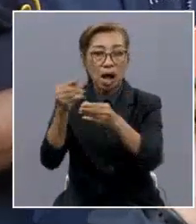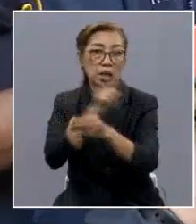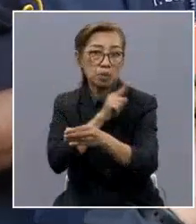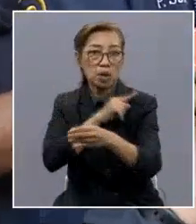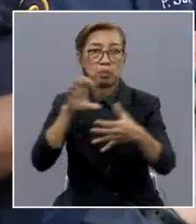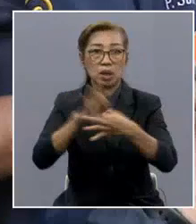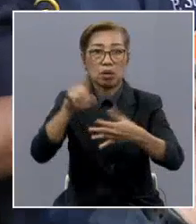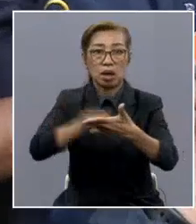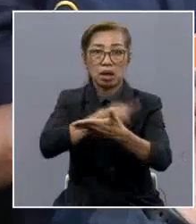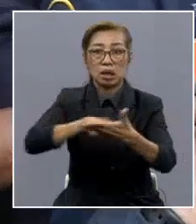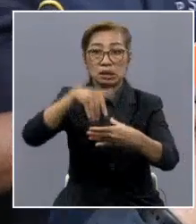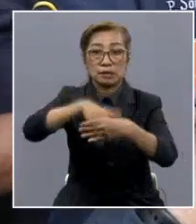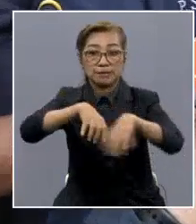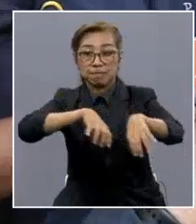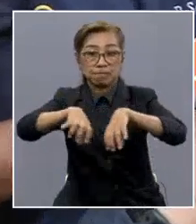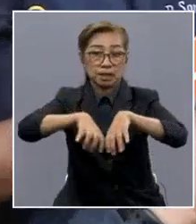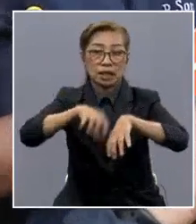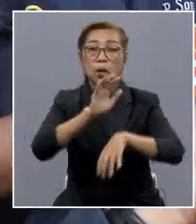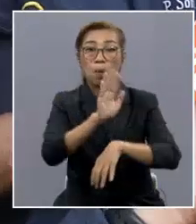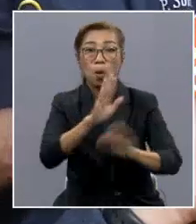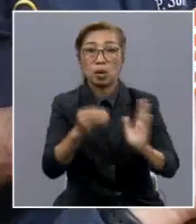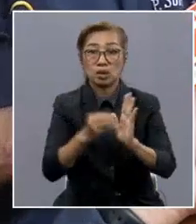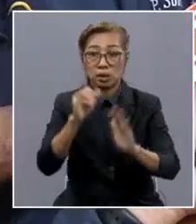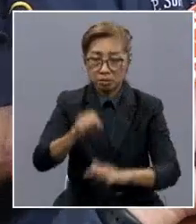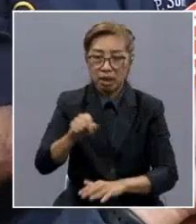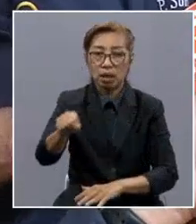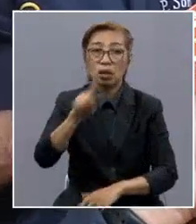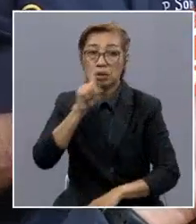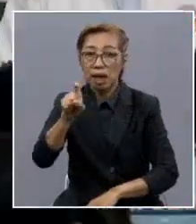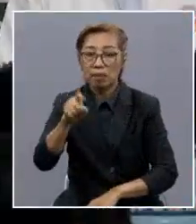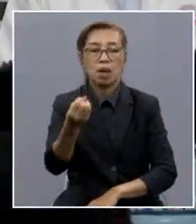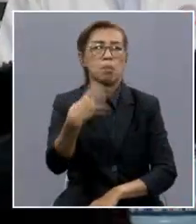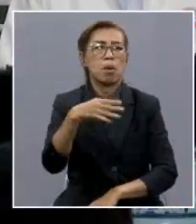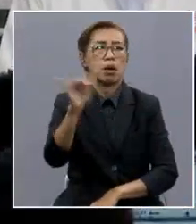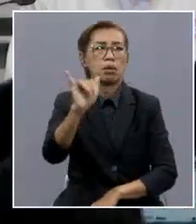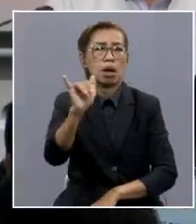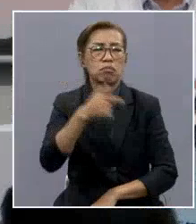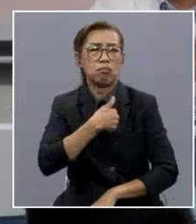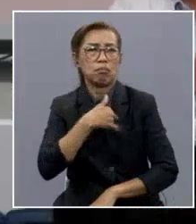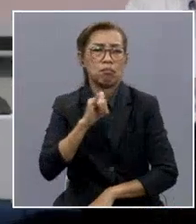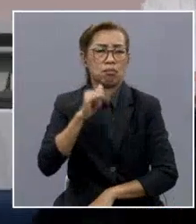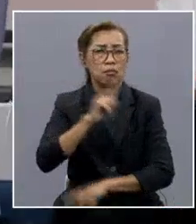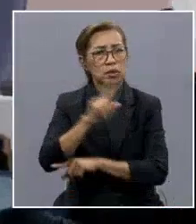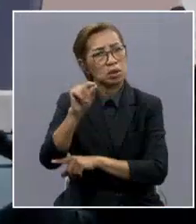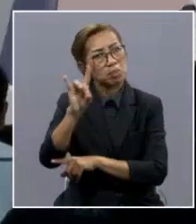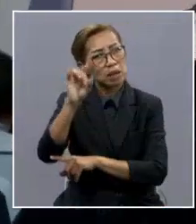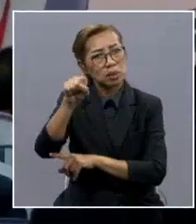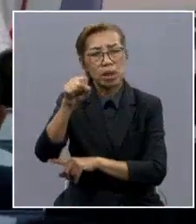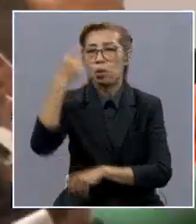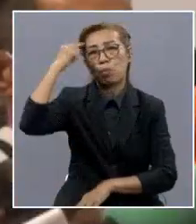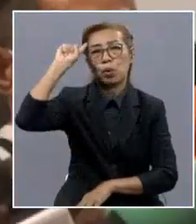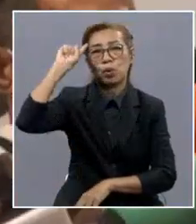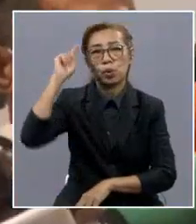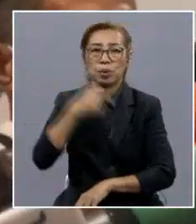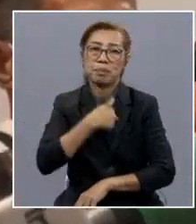พลังประชารัฐในพื้นที่กทมเนี่ยนะคะคุณสกลทีก็บอกว่ายังไม่แน่ใจเหมือนกันว่าจะใช่วันที่28มกราคมนี้หรือ